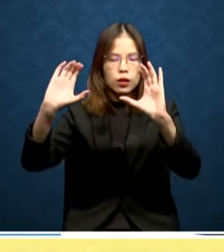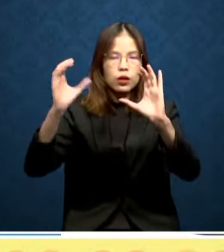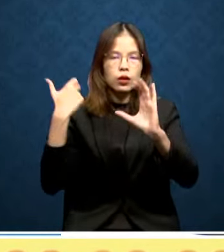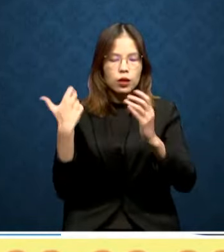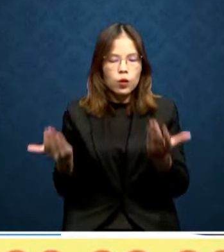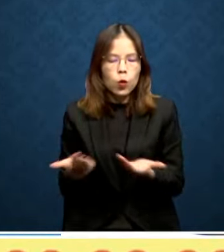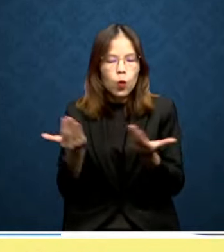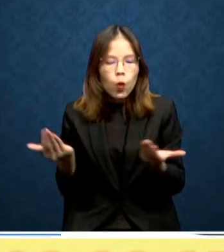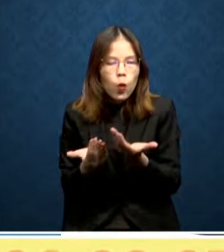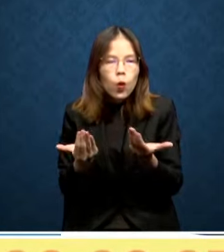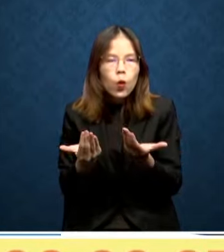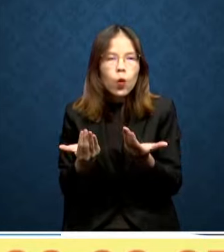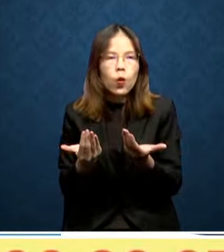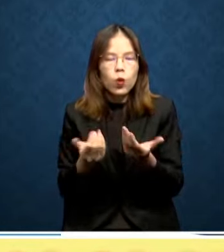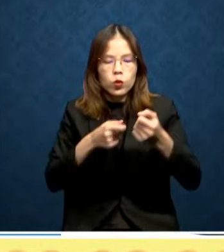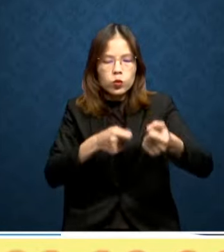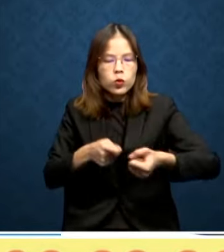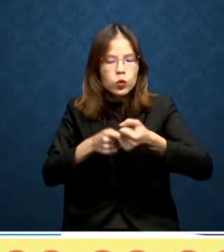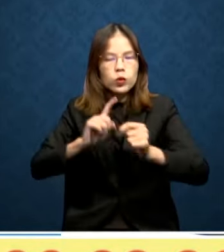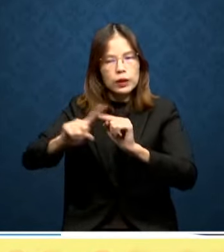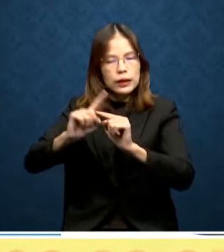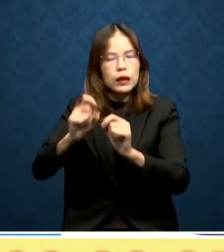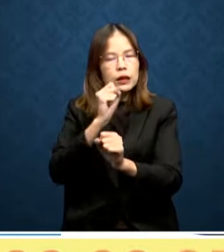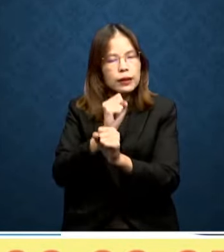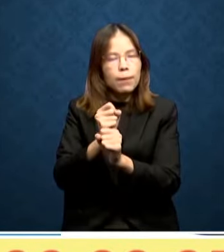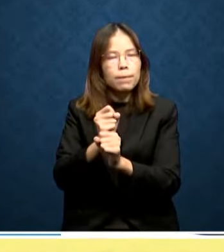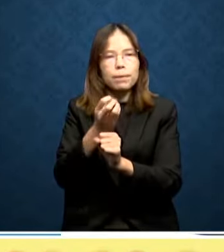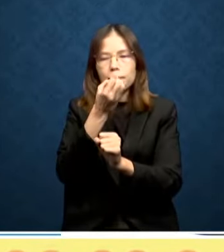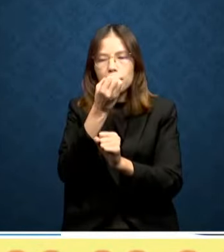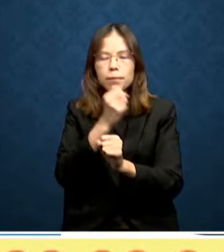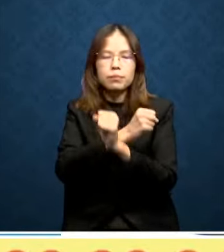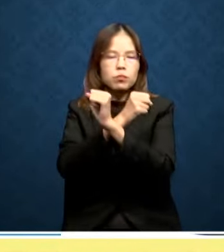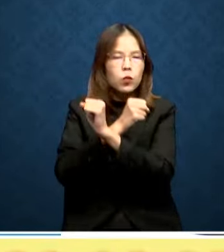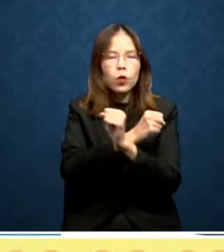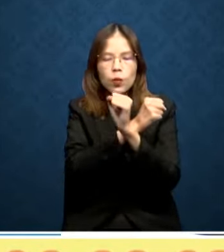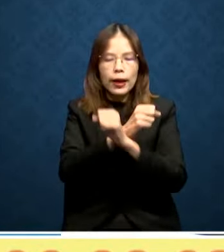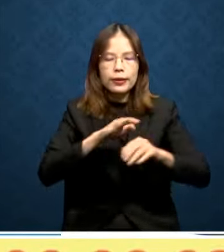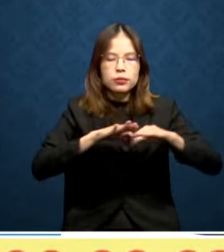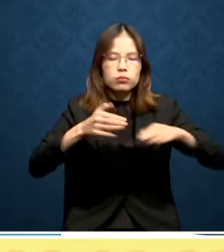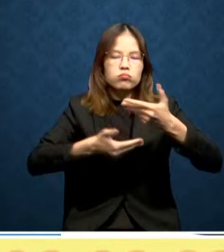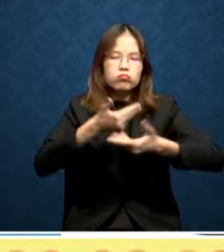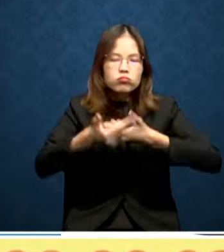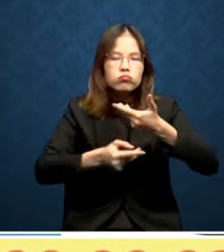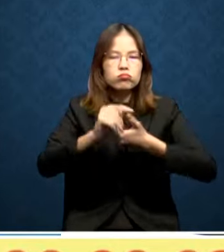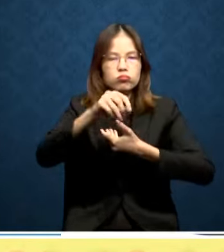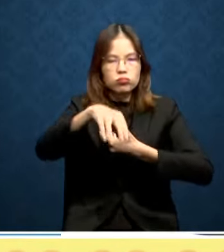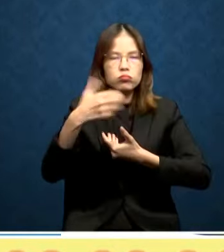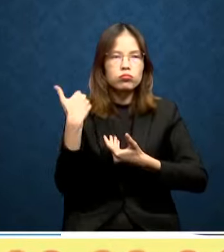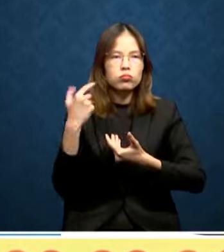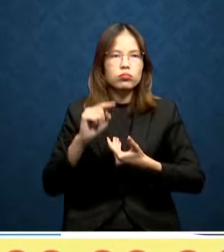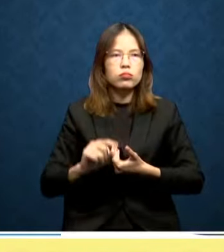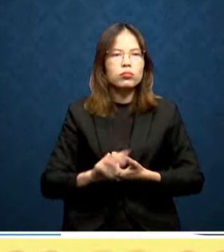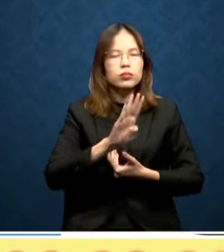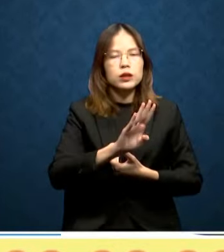เสริมให้เกษตรกรที่ผลิตอาหารที่ปลอดภัยนั้นมีตลาดในทุกระดับโดยเฉพาะตลาดสู่ 4รอนะ